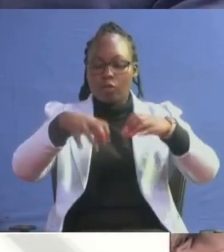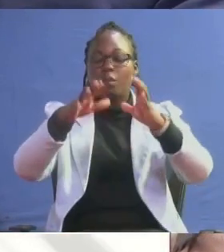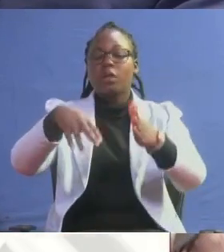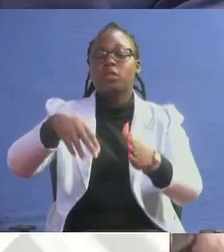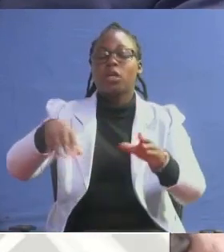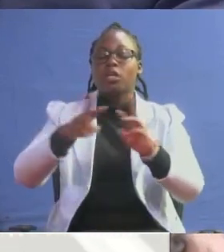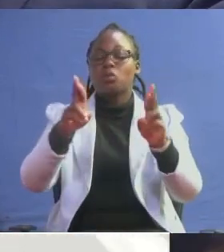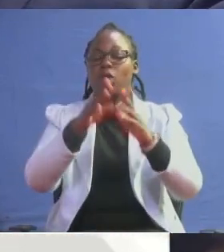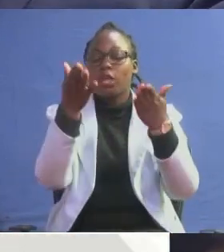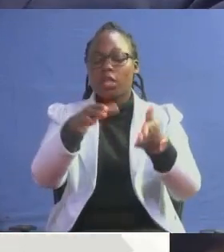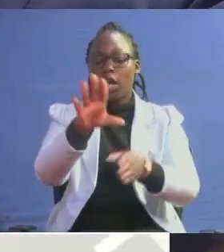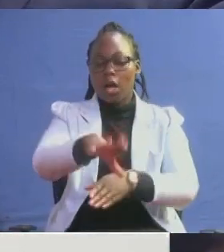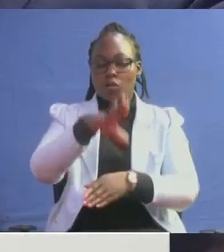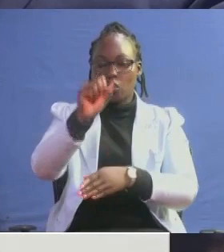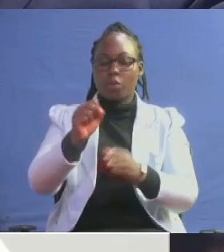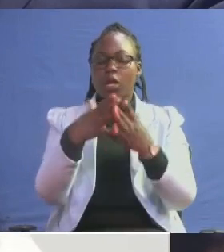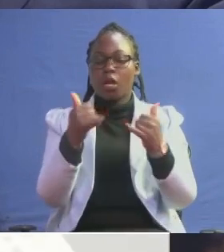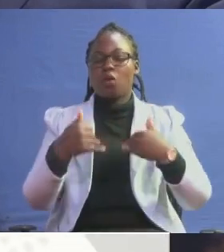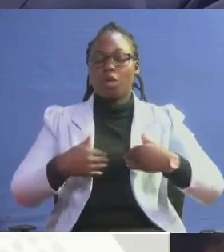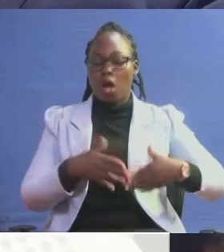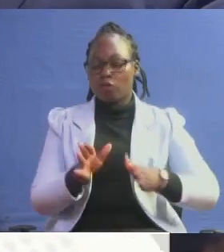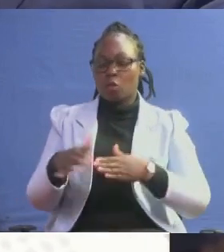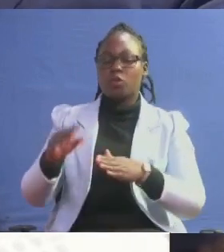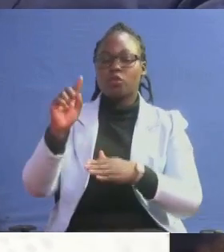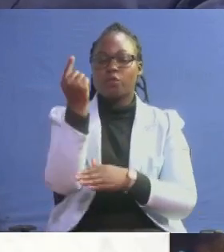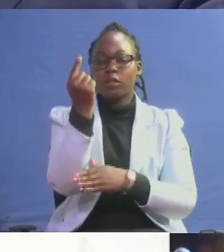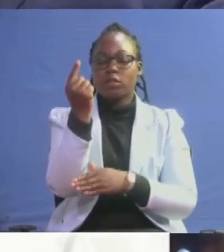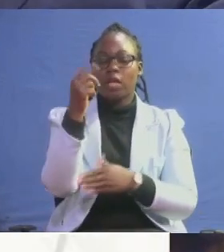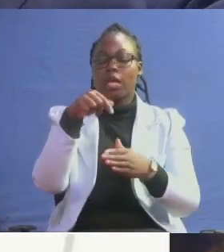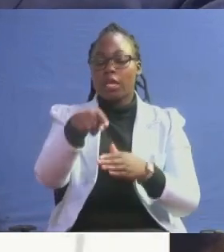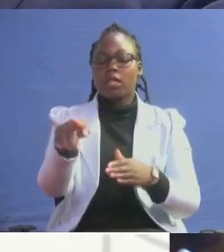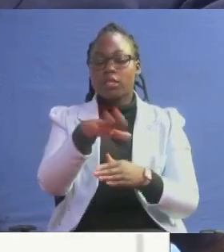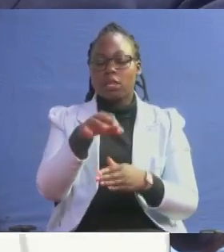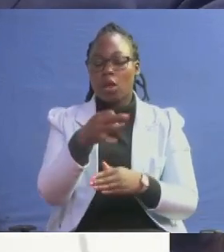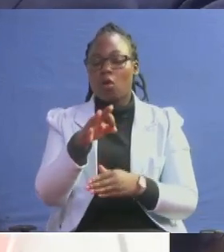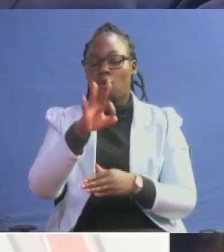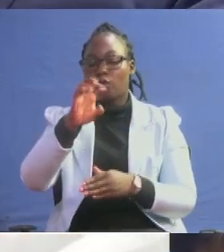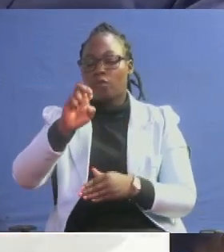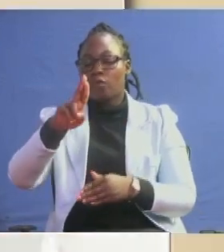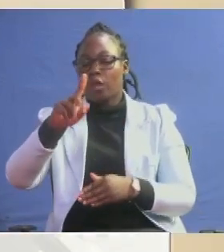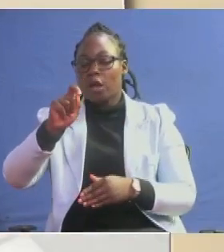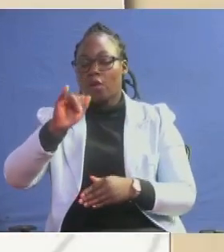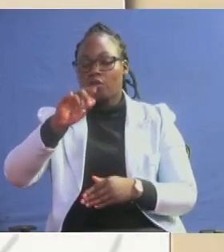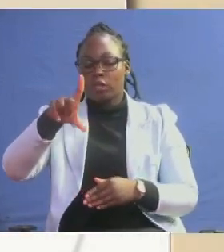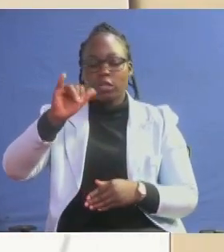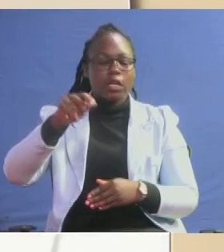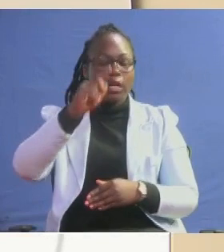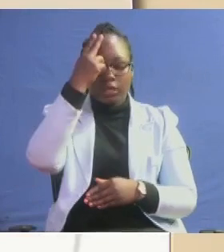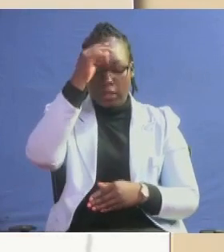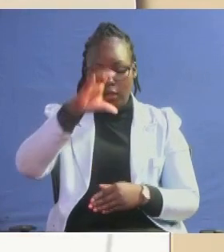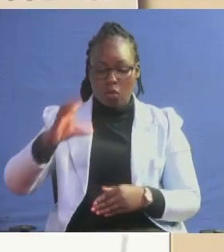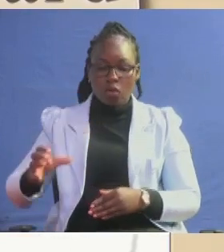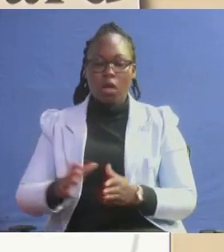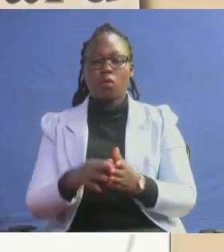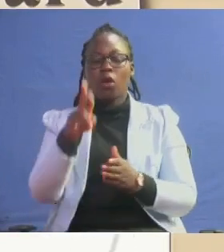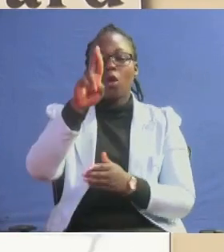tayari kuchukua. Tumepata priority ya kwanza katika hii maneno ya fertilizer kama Narok County. Ruben